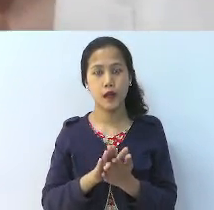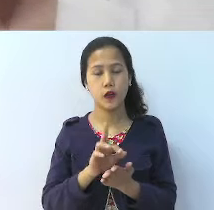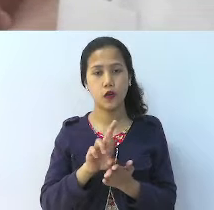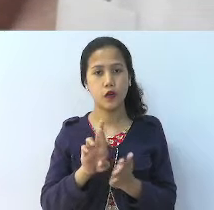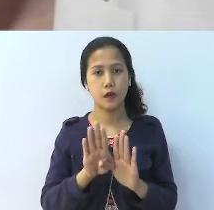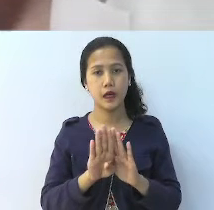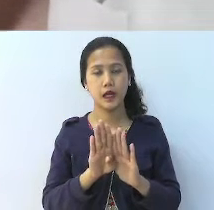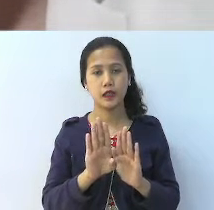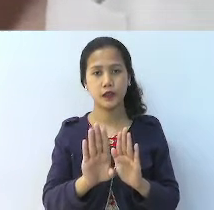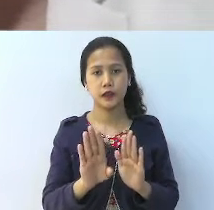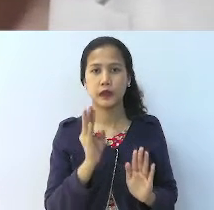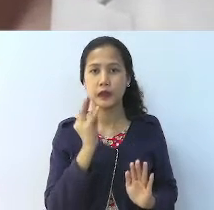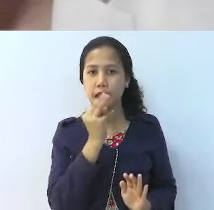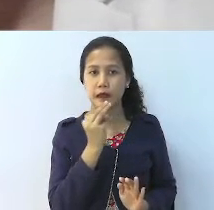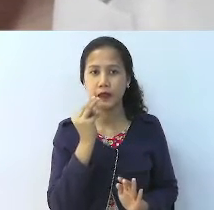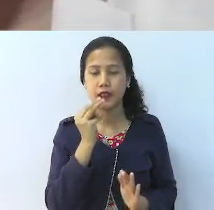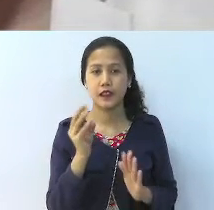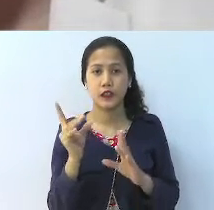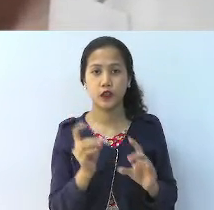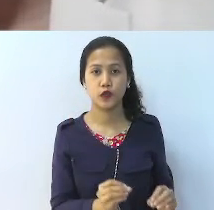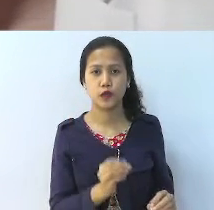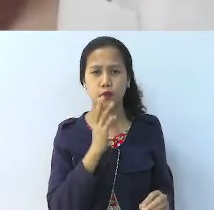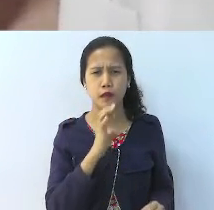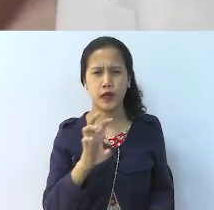Sa harap. Pababa.